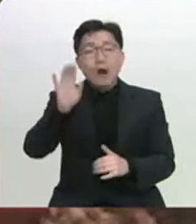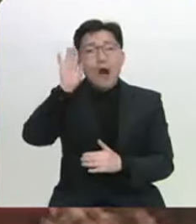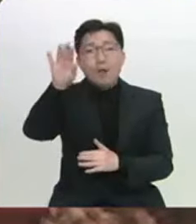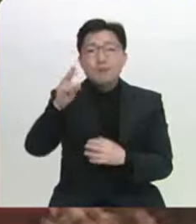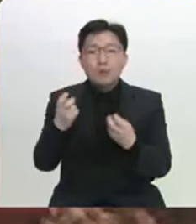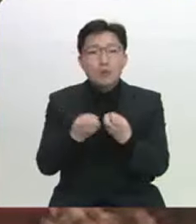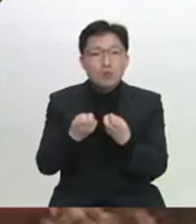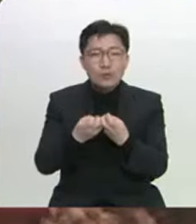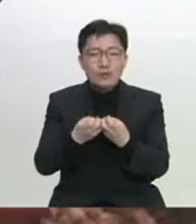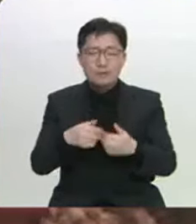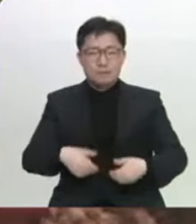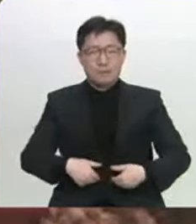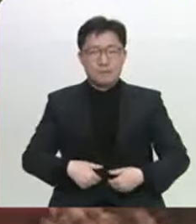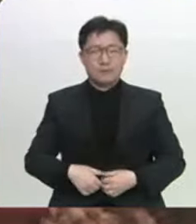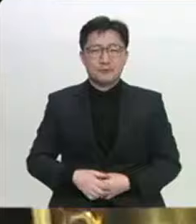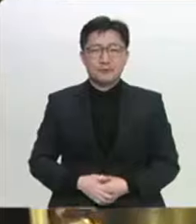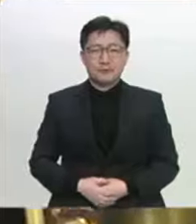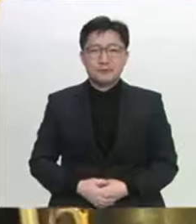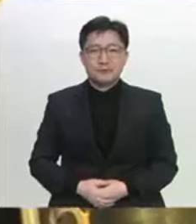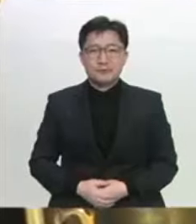기자입니다.